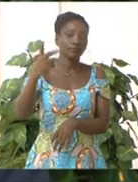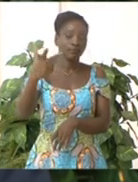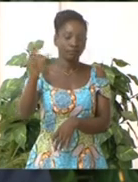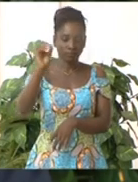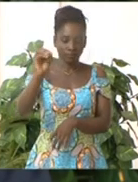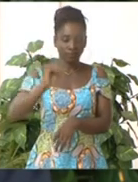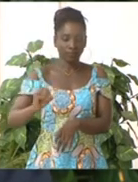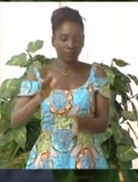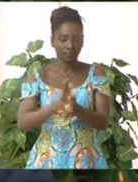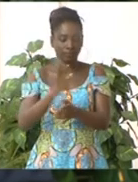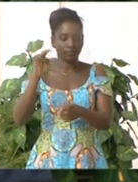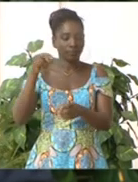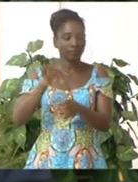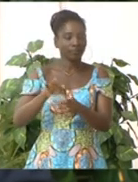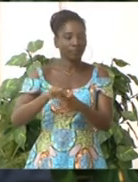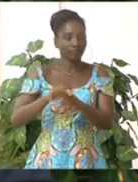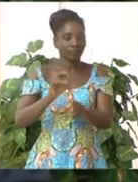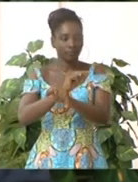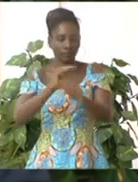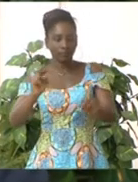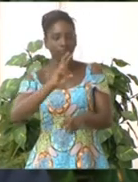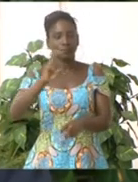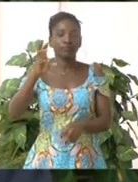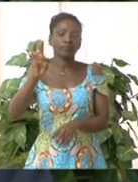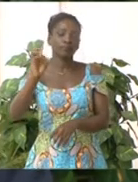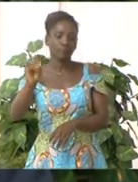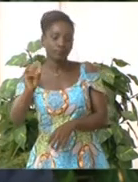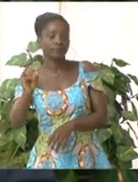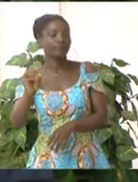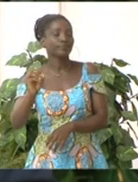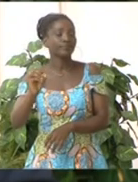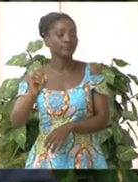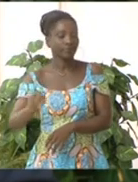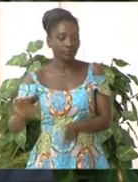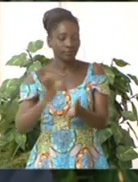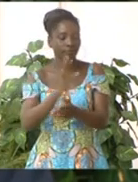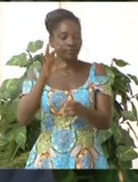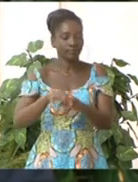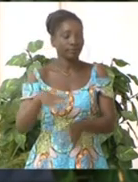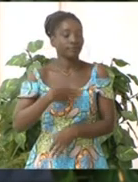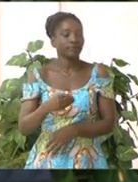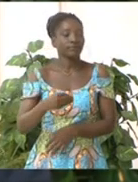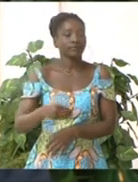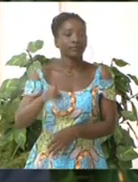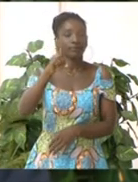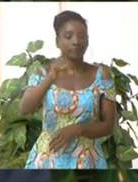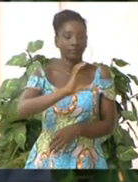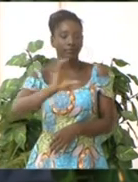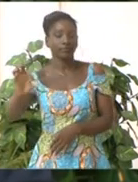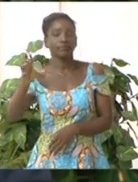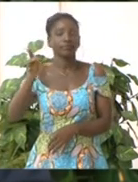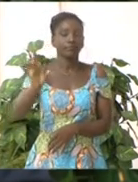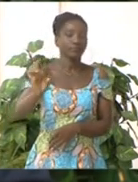160 soit 0,46 pour cent le teint blanc ça 68